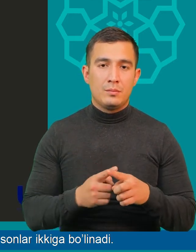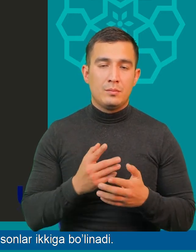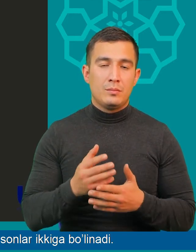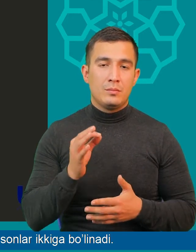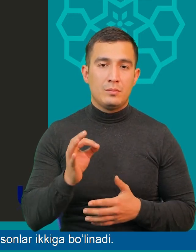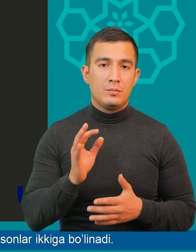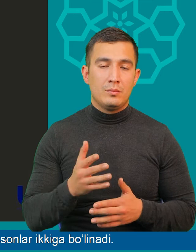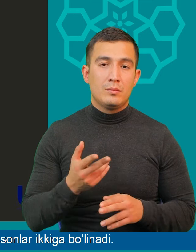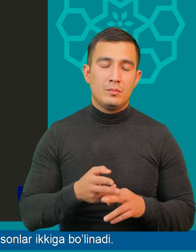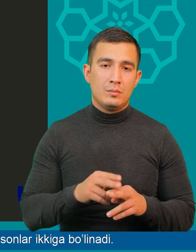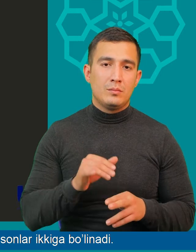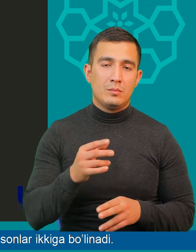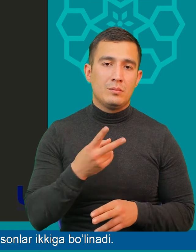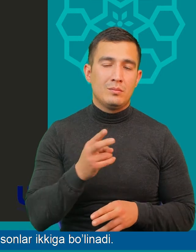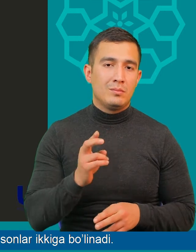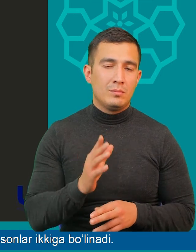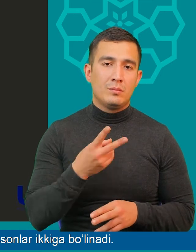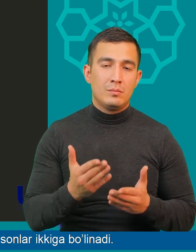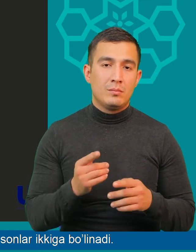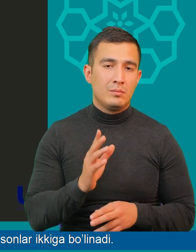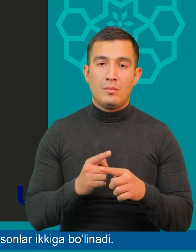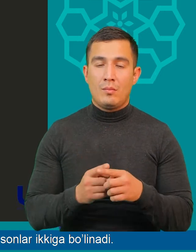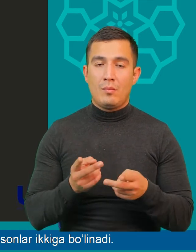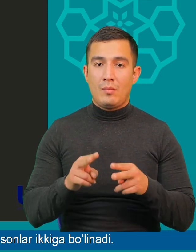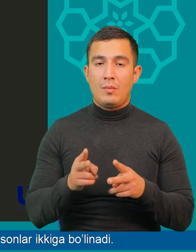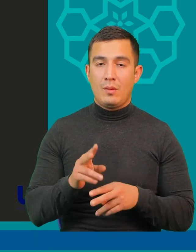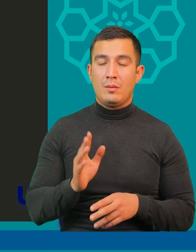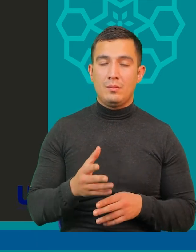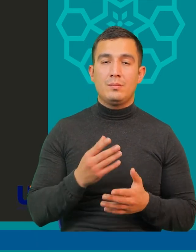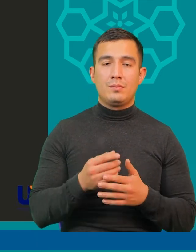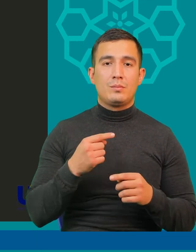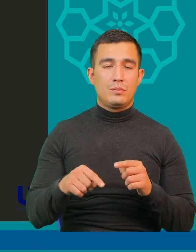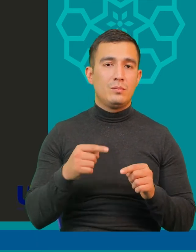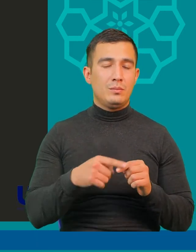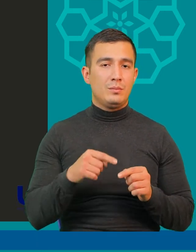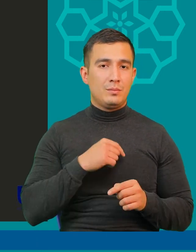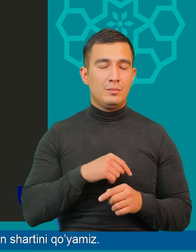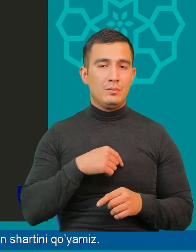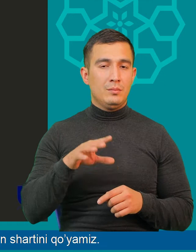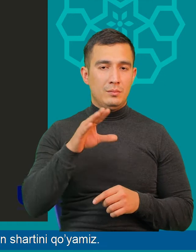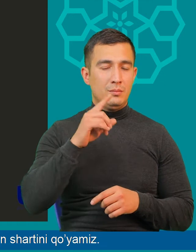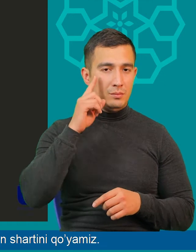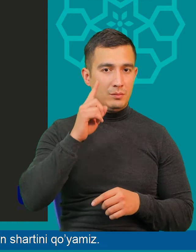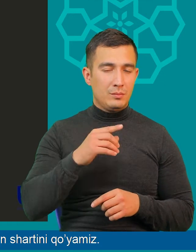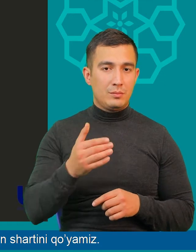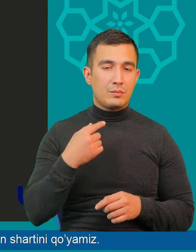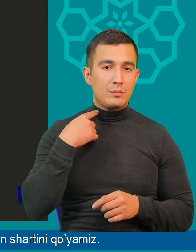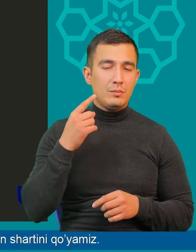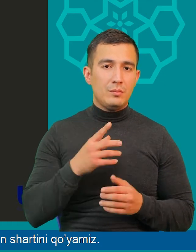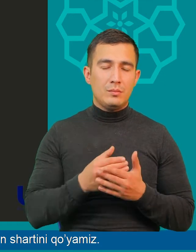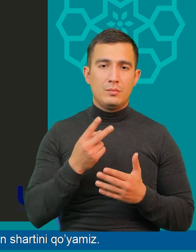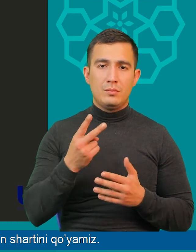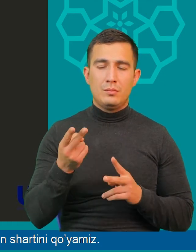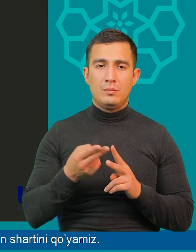bo'lsa, bu sonim juft bo'ladi. Barcha juft sonlarim 2ga bo'linadi. Xuddi shu jarayonni yozamiz. Shartda sonni 2ga